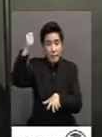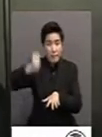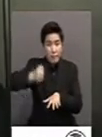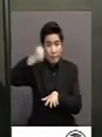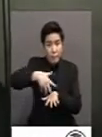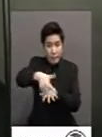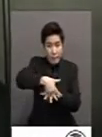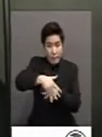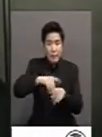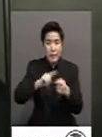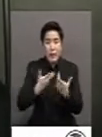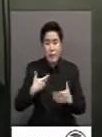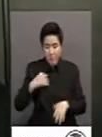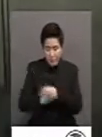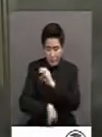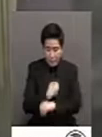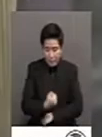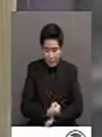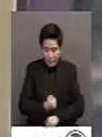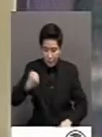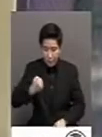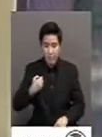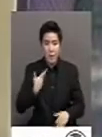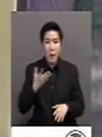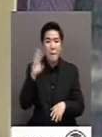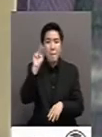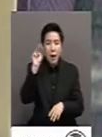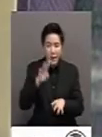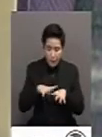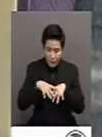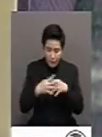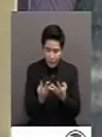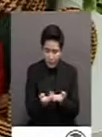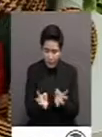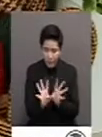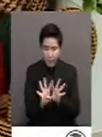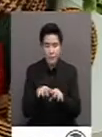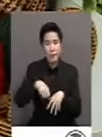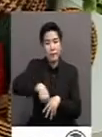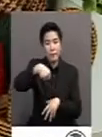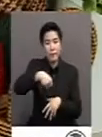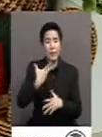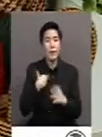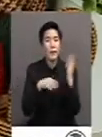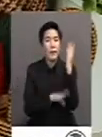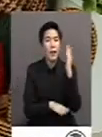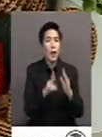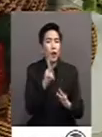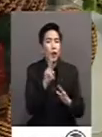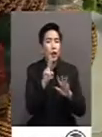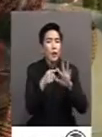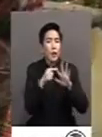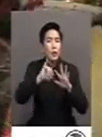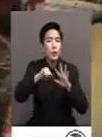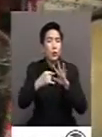พื้นแล้วก็มีผ้าขม้าฝ้ายแล้วก็มีจักสานไม้ไผ่ลายขีดทางใต้ก็จะมีผลิตภัณฑ์พวกกระจูดเป็นกระเป๋ากระจูดแล้